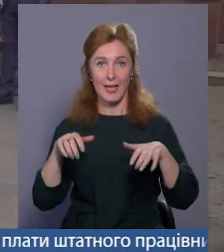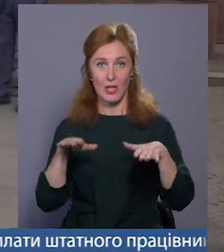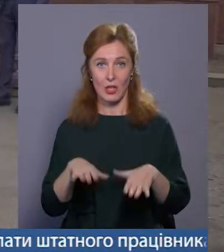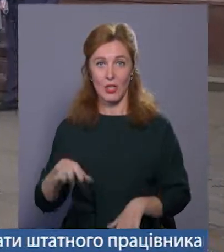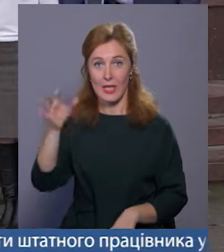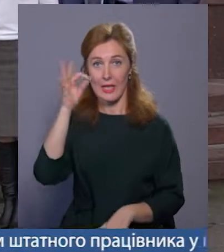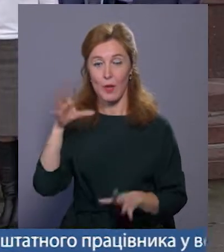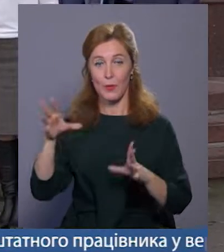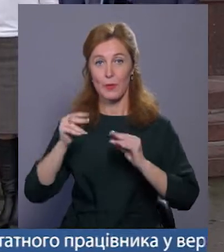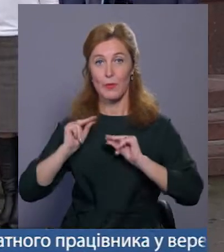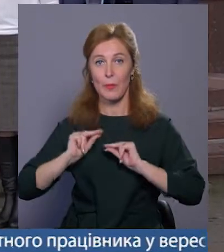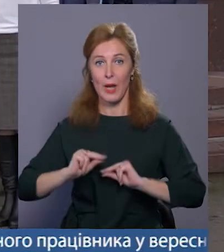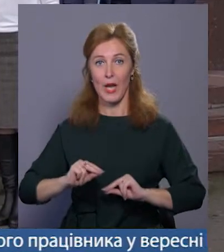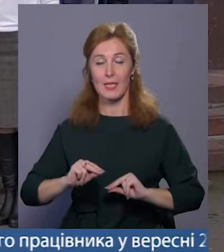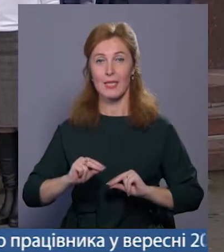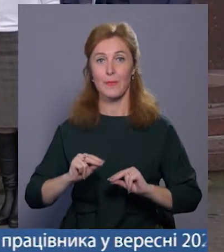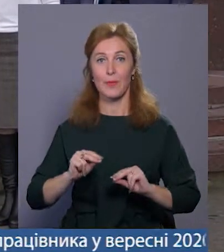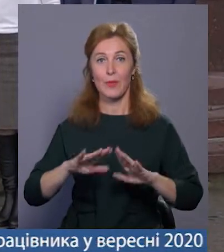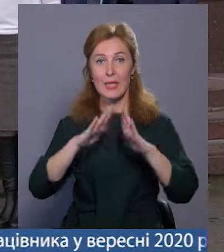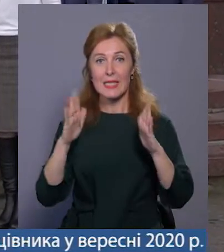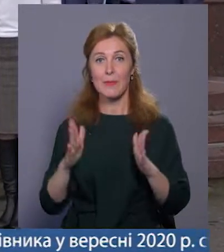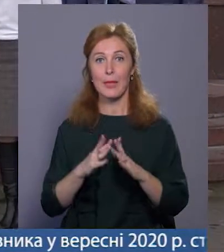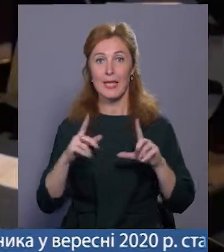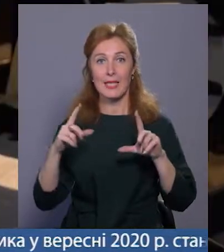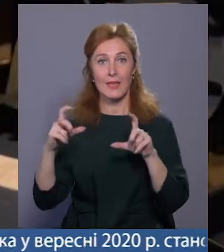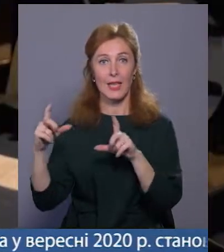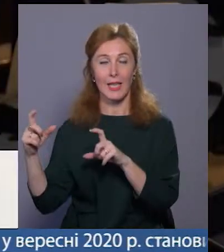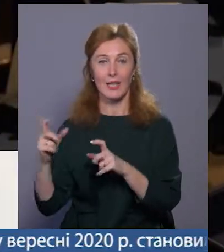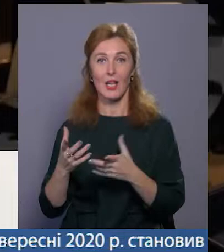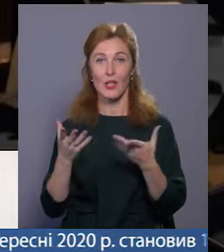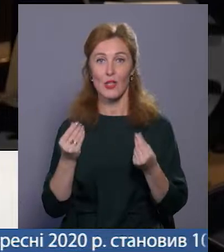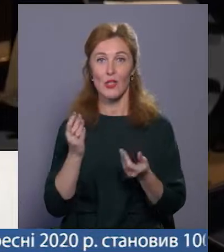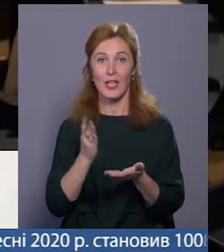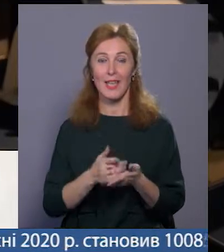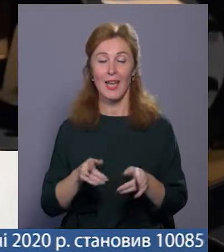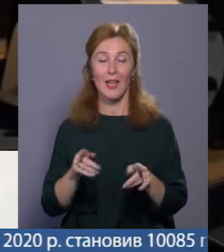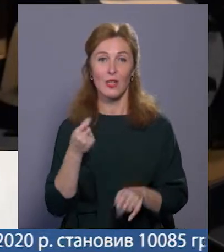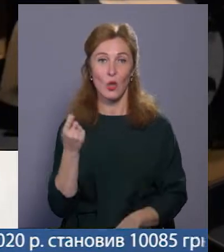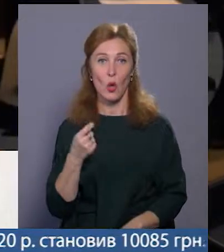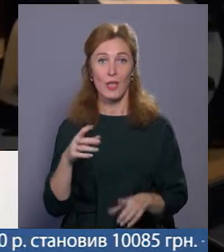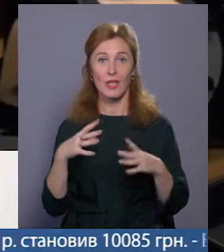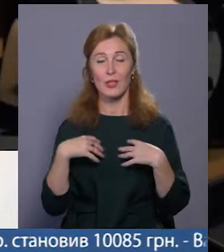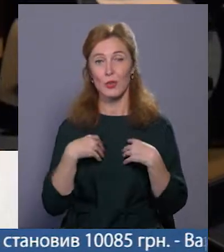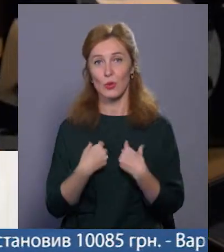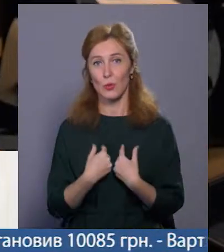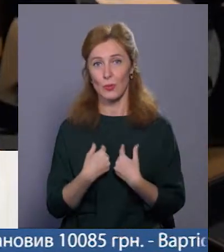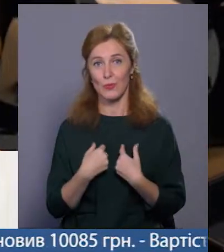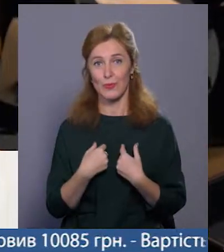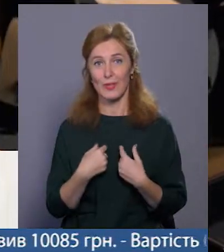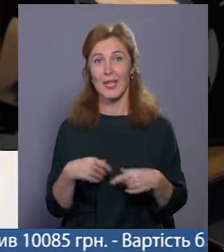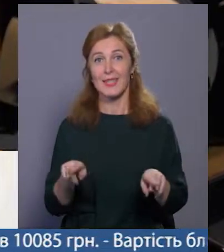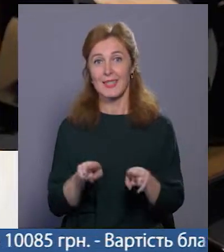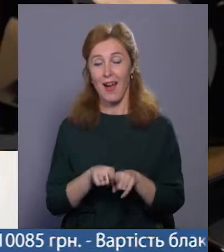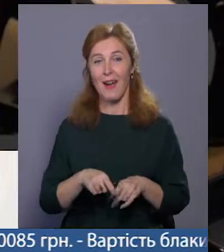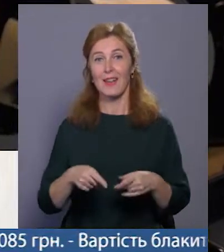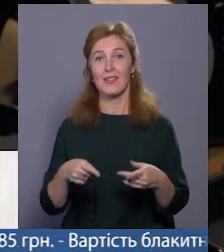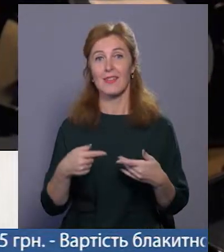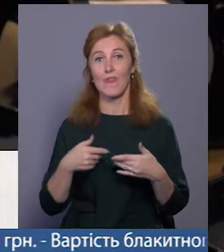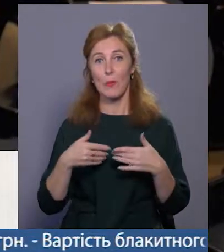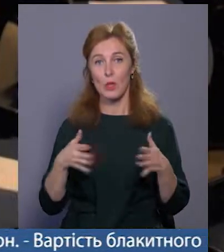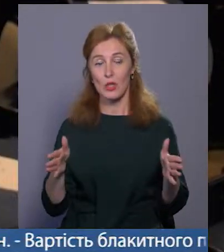про співпрацю – спільна світлина. Трохи є такий щемливий сум. Так, не наче, а такі випускний. Навіть